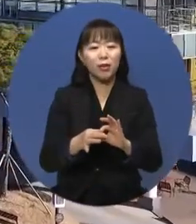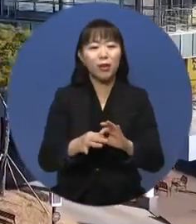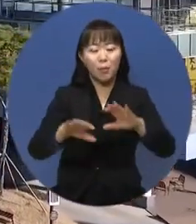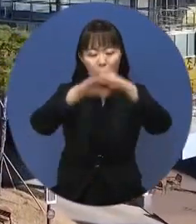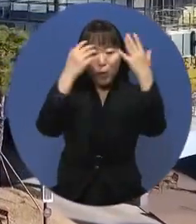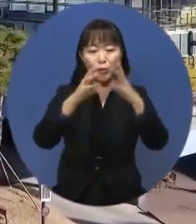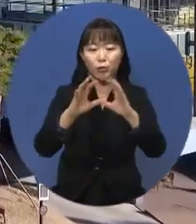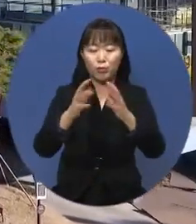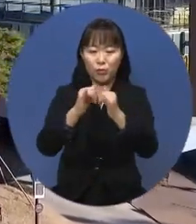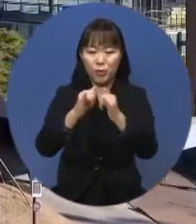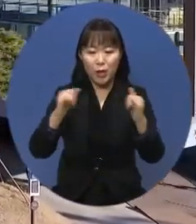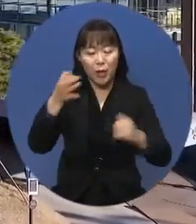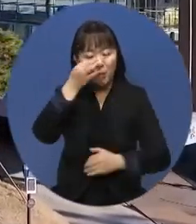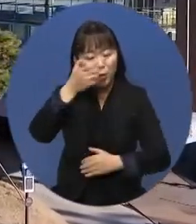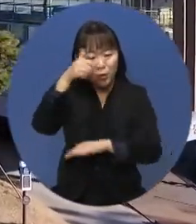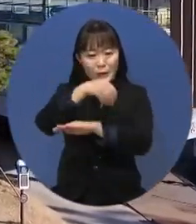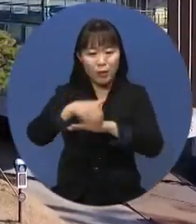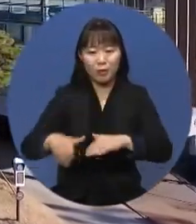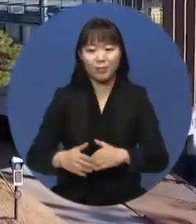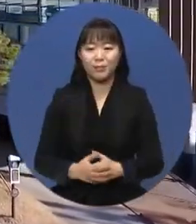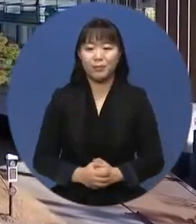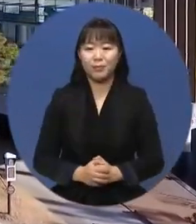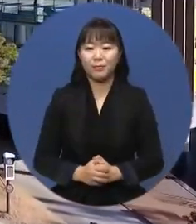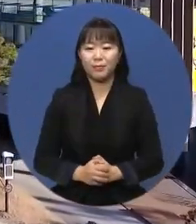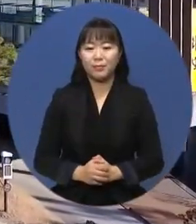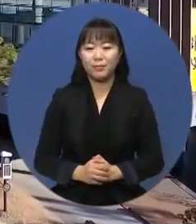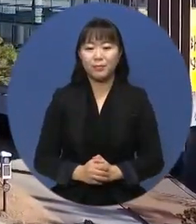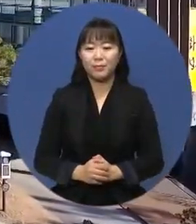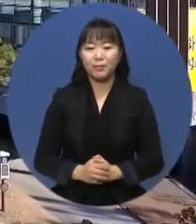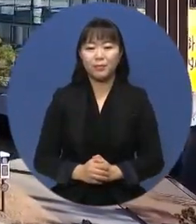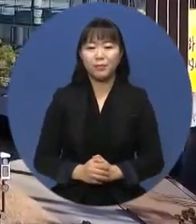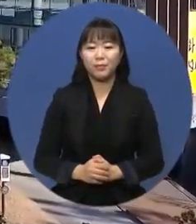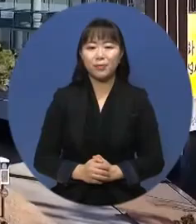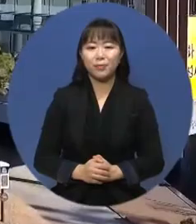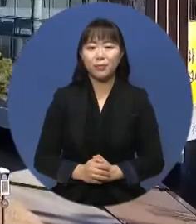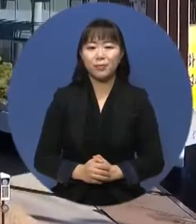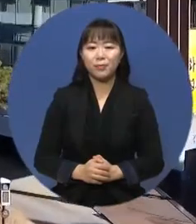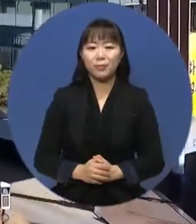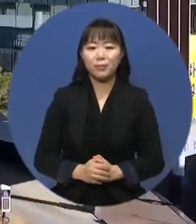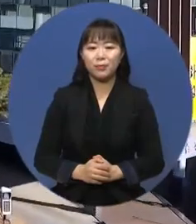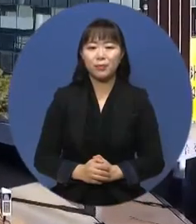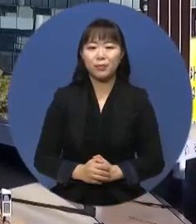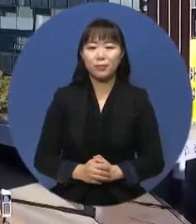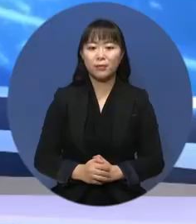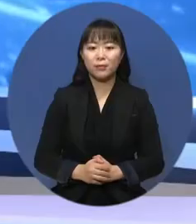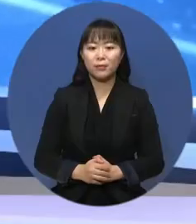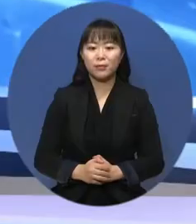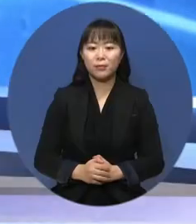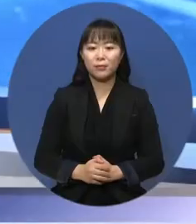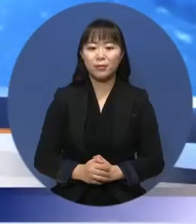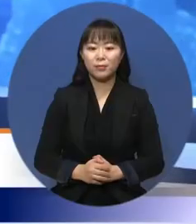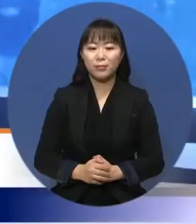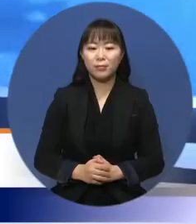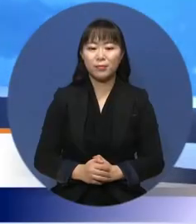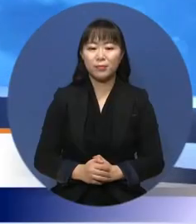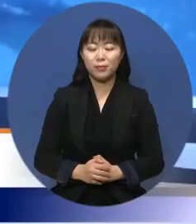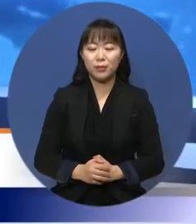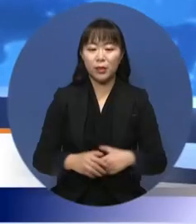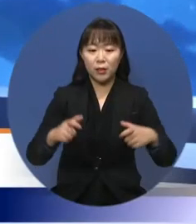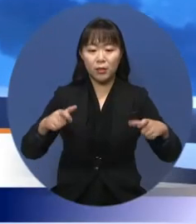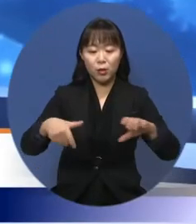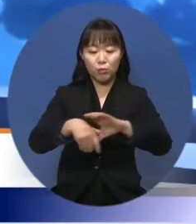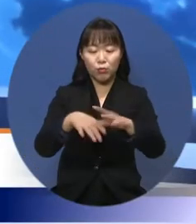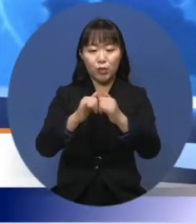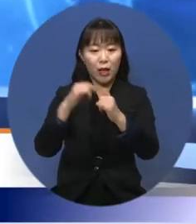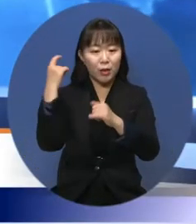국민에게 선보일 계획입니다 복지 대비 뉴스 이 역시 입니다 지역의 문화가